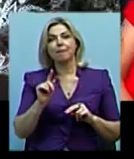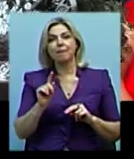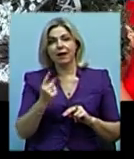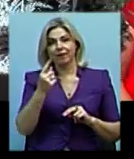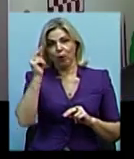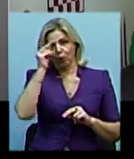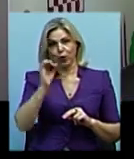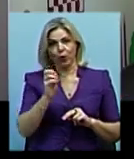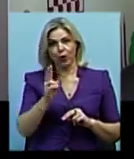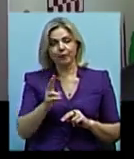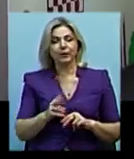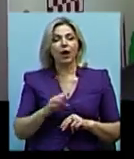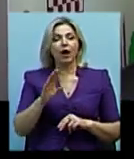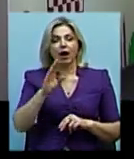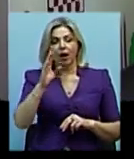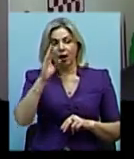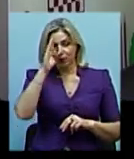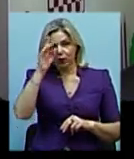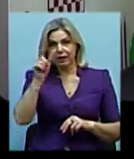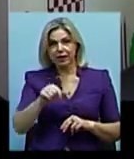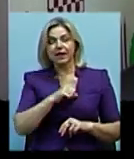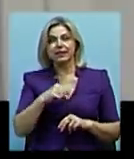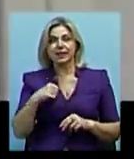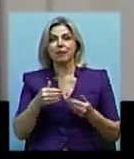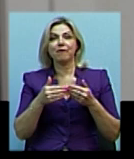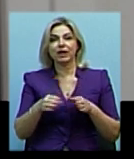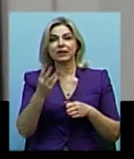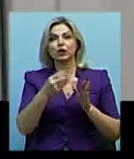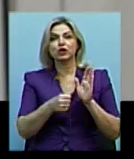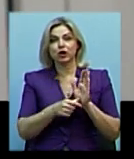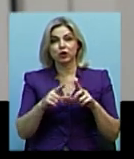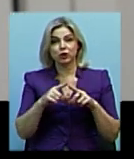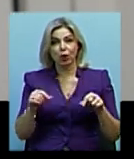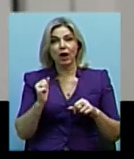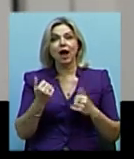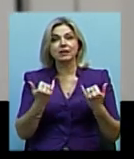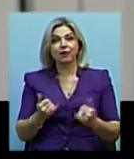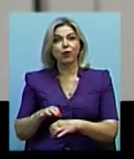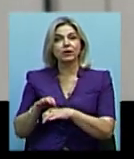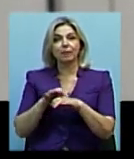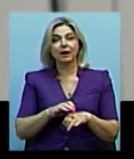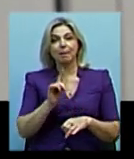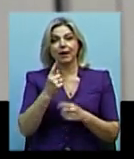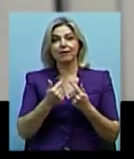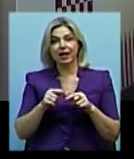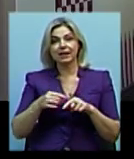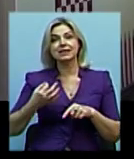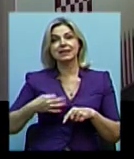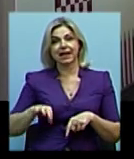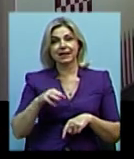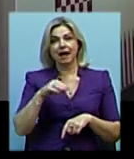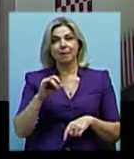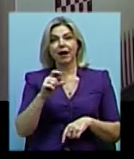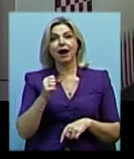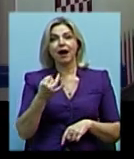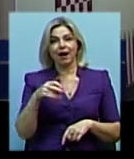і перший урок. Олексій Руди колись сам закінчив 36-ту школу, а сьогодні привів до першого класу сина Михайла. Я хотів, щоб син